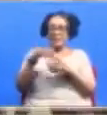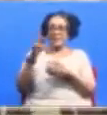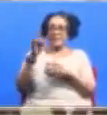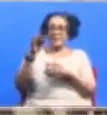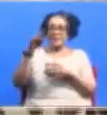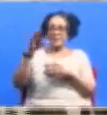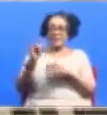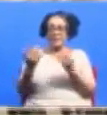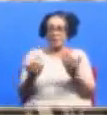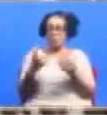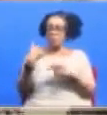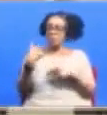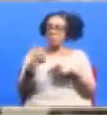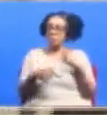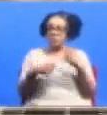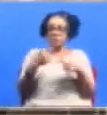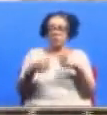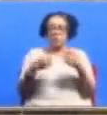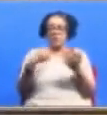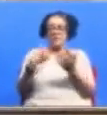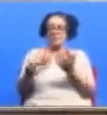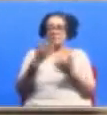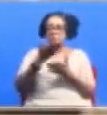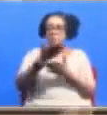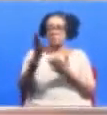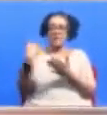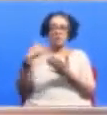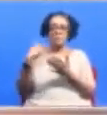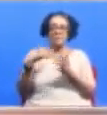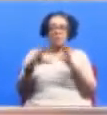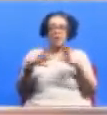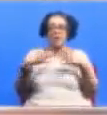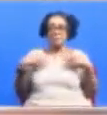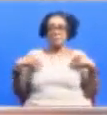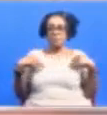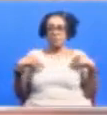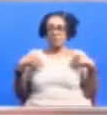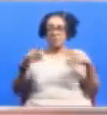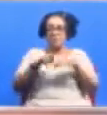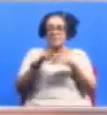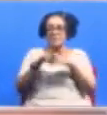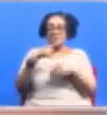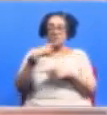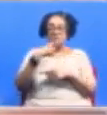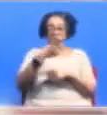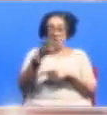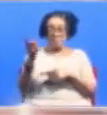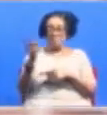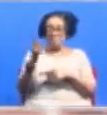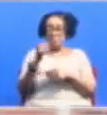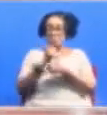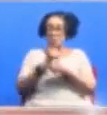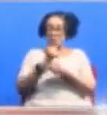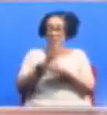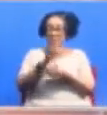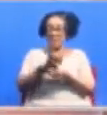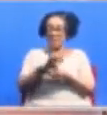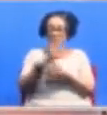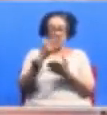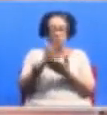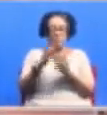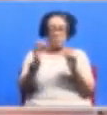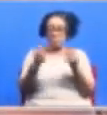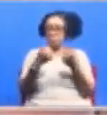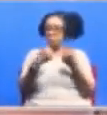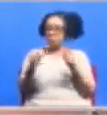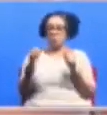Kindiki ameendeleza vita dhidi ya majahili na wezi wa mifugo, akiwaambia kuwa operesheni hii haitasitishwa hivi